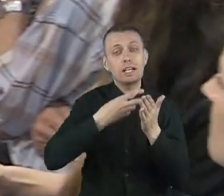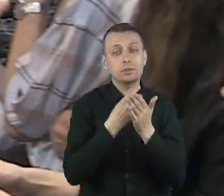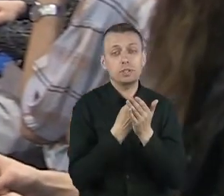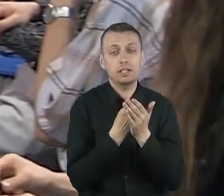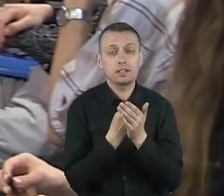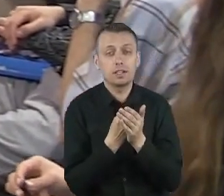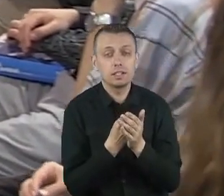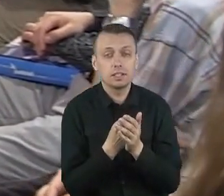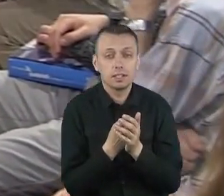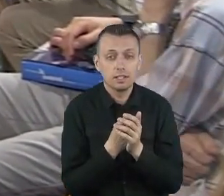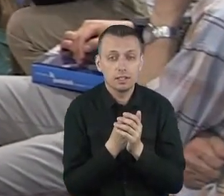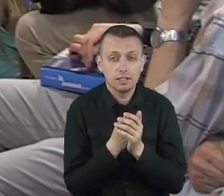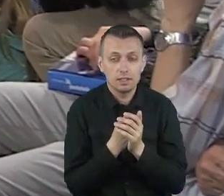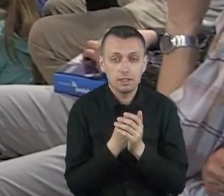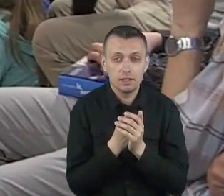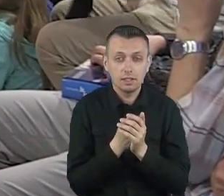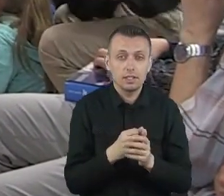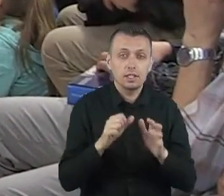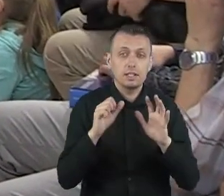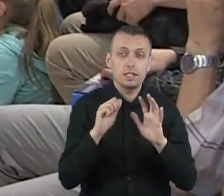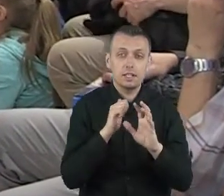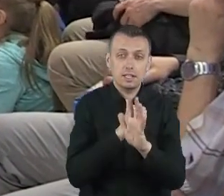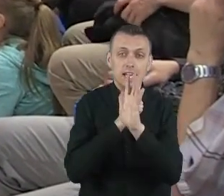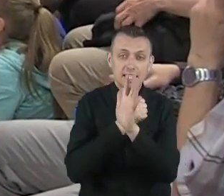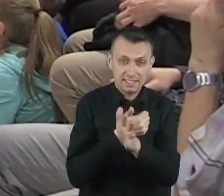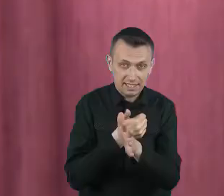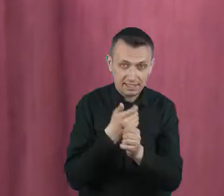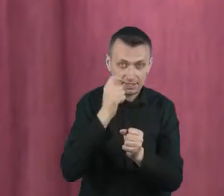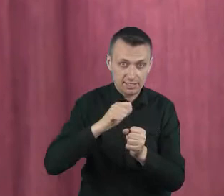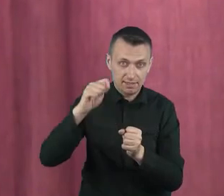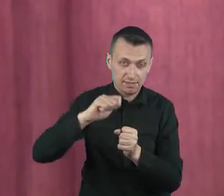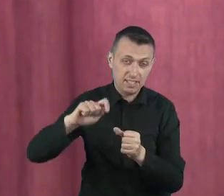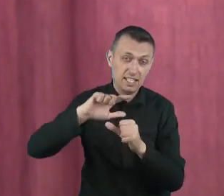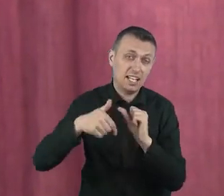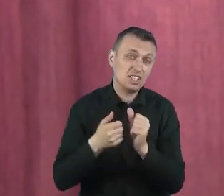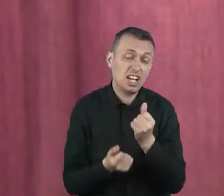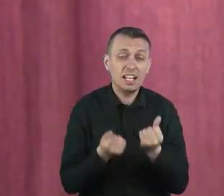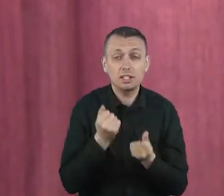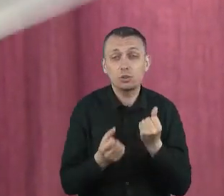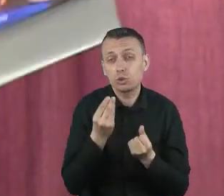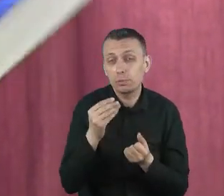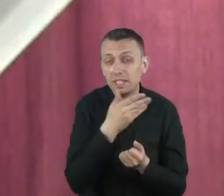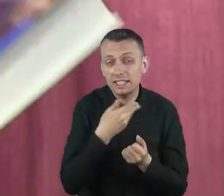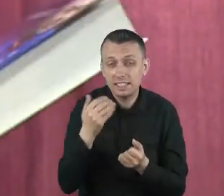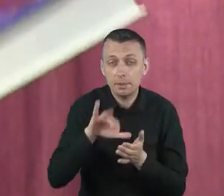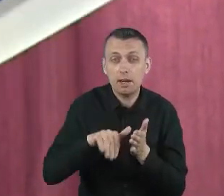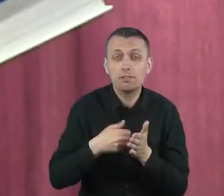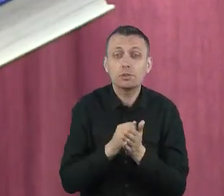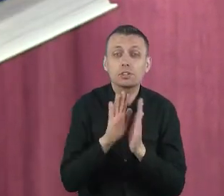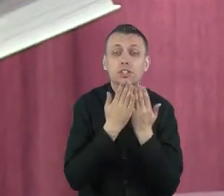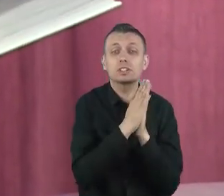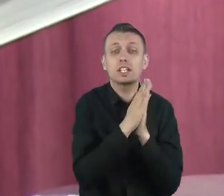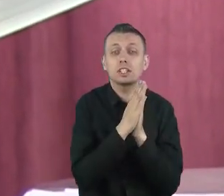też najtrudniejszym szczytem do zdobycia są fundusze na wyprawę. W kutnowskiej bibliotece rozmawiano o książce Ja Pustelnik,